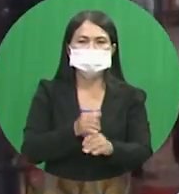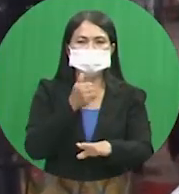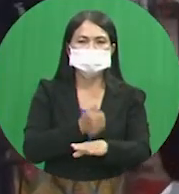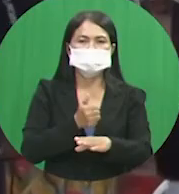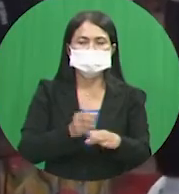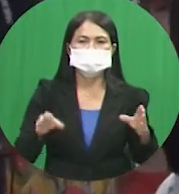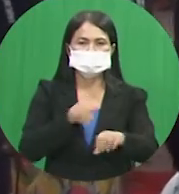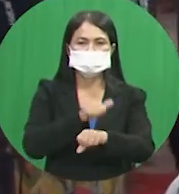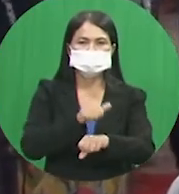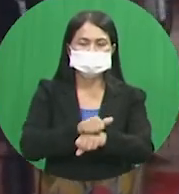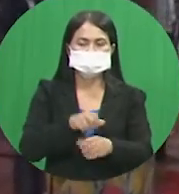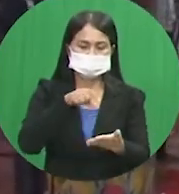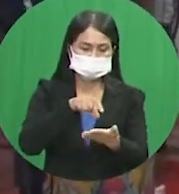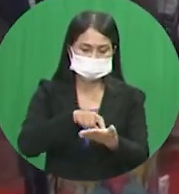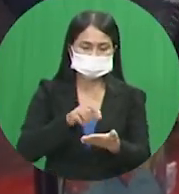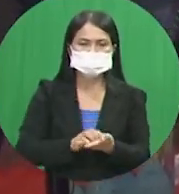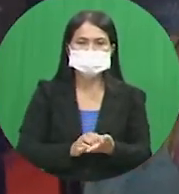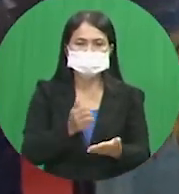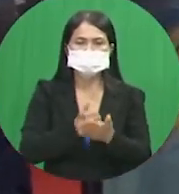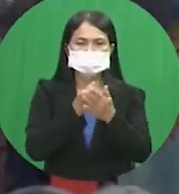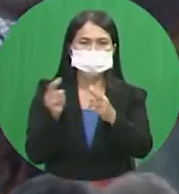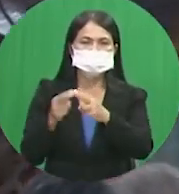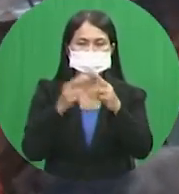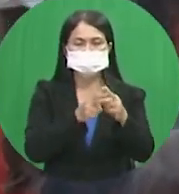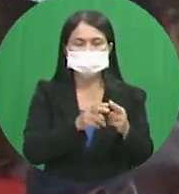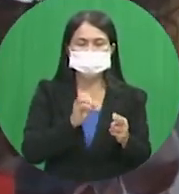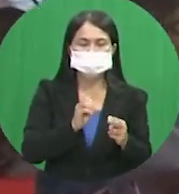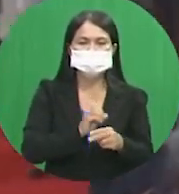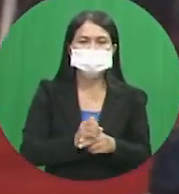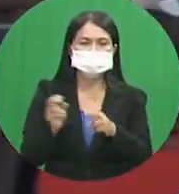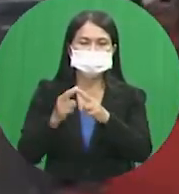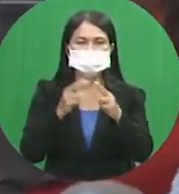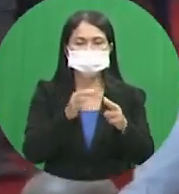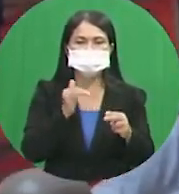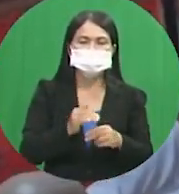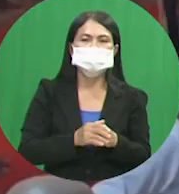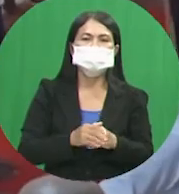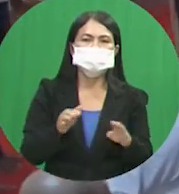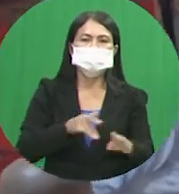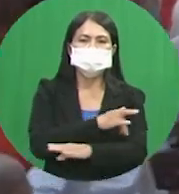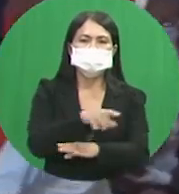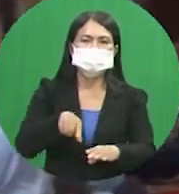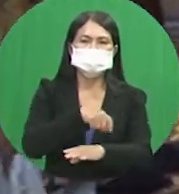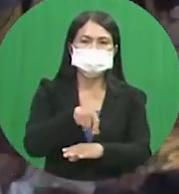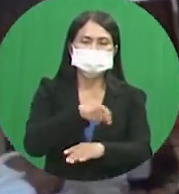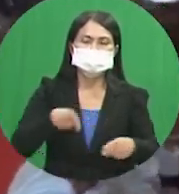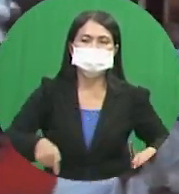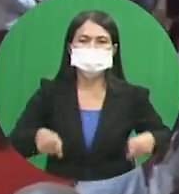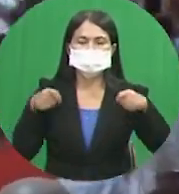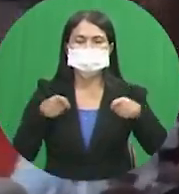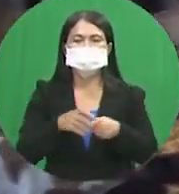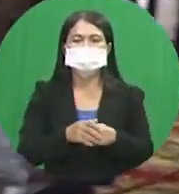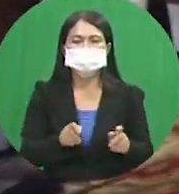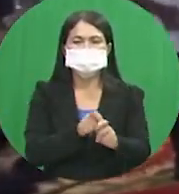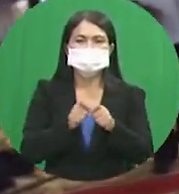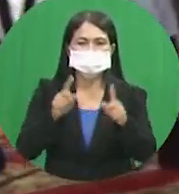ทียนกรมการเงินธนาคารดาจอช่วยคมเมลุ่มหนึ่งคมแสสระบริโภคไข่กบุงฉนังรว